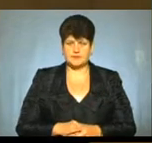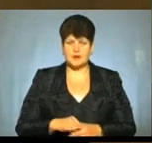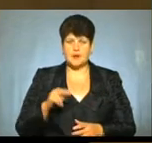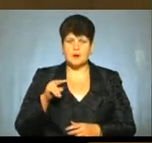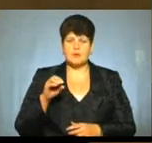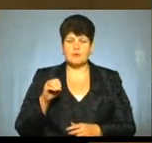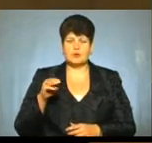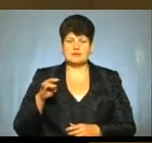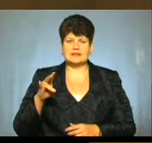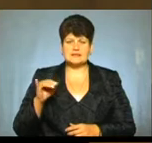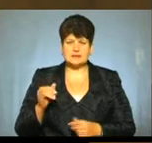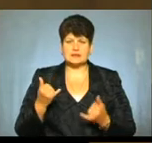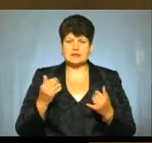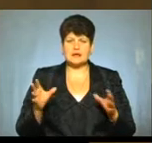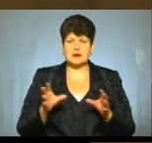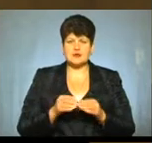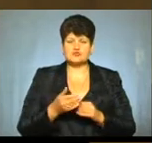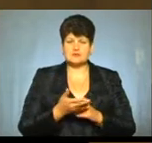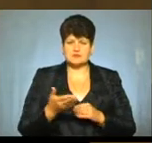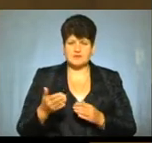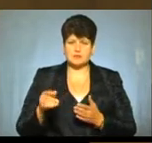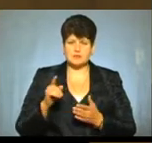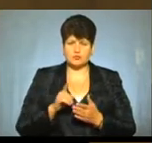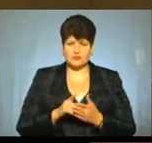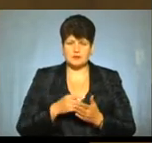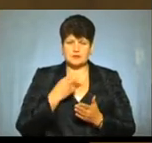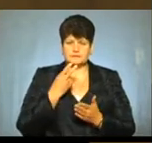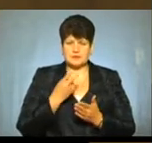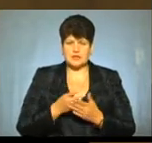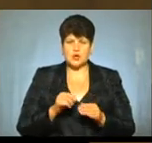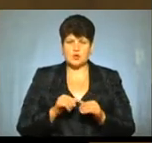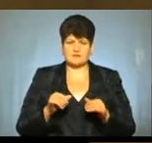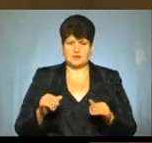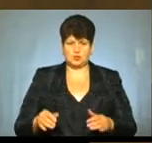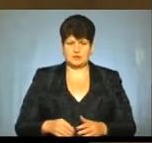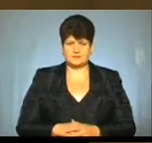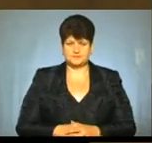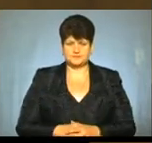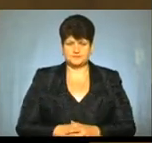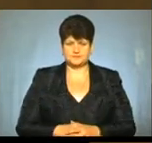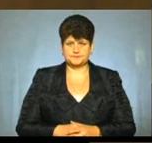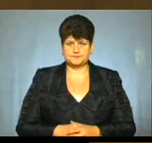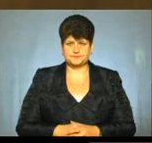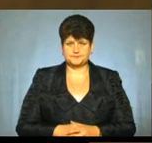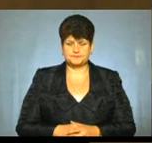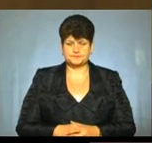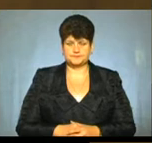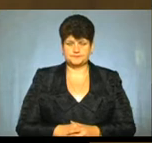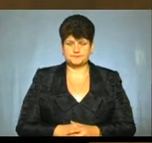Потенціалом, який ми разом з вами повинні розкрити і розвинути.